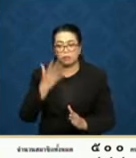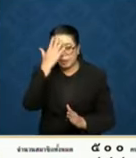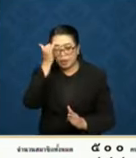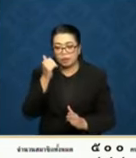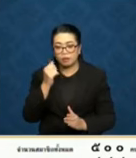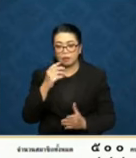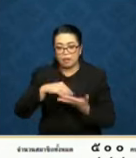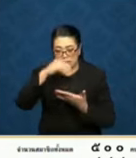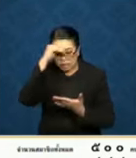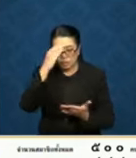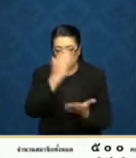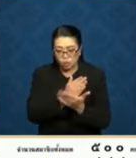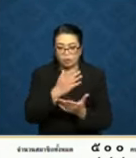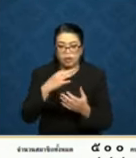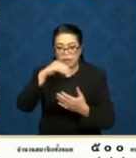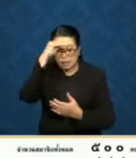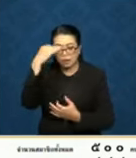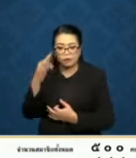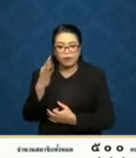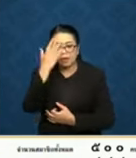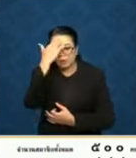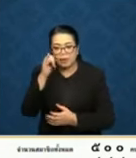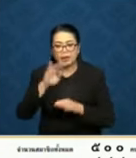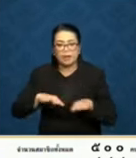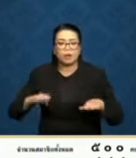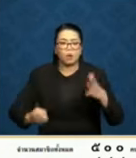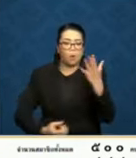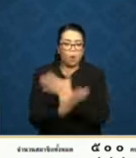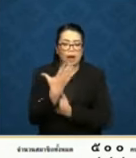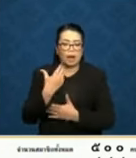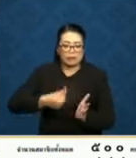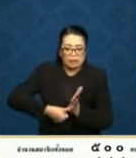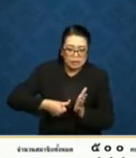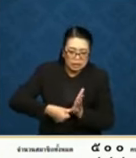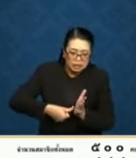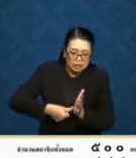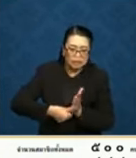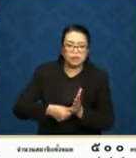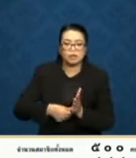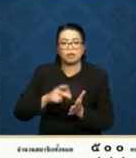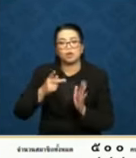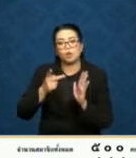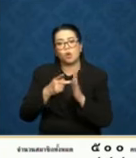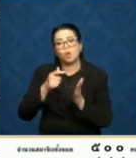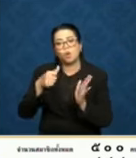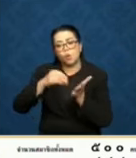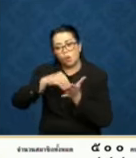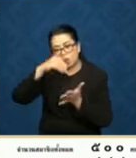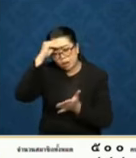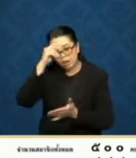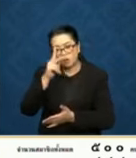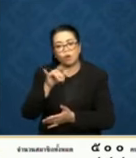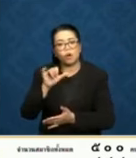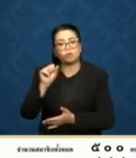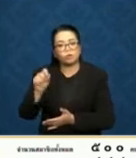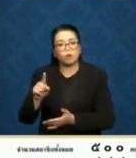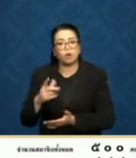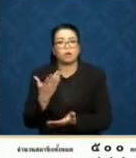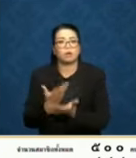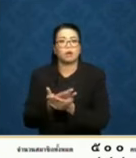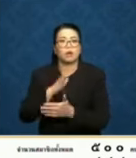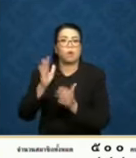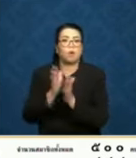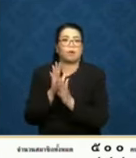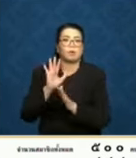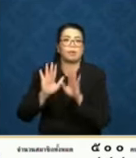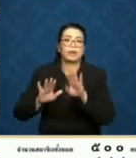ทำไมเราเรีนฟีแล้วยมีเด็กนัเรีนที่ยัต้องเป็ี่ กองทุนเพื่อการศึกษาที่วัี้คร้างชำละอยู่ 3 ลานก่